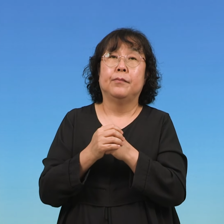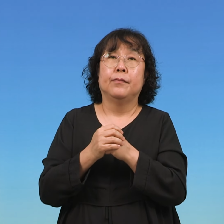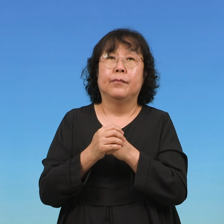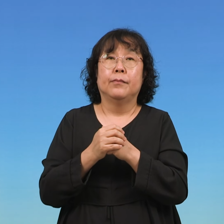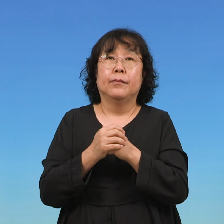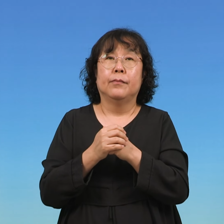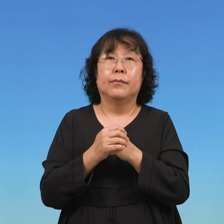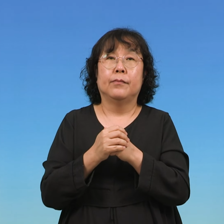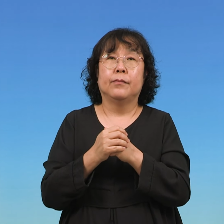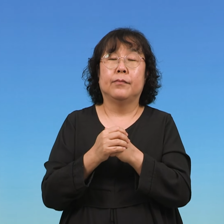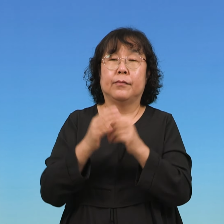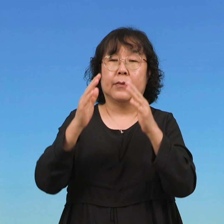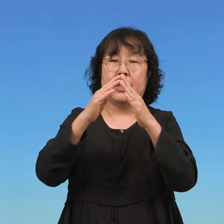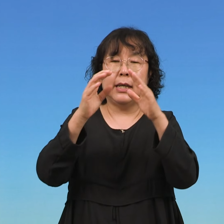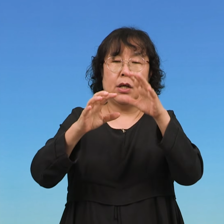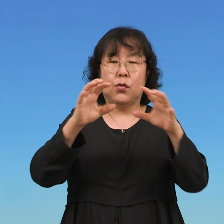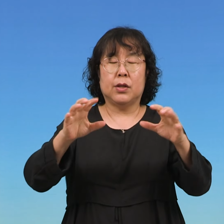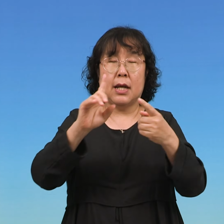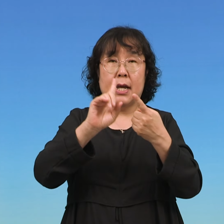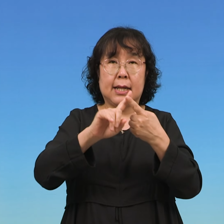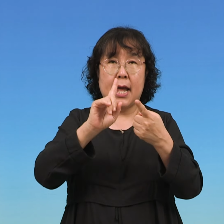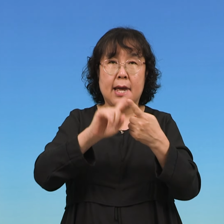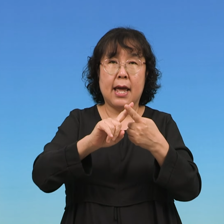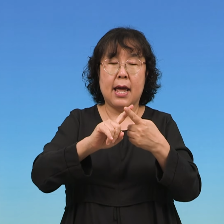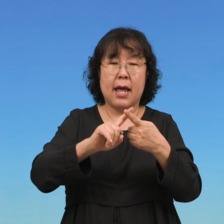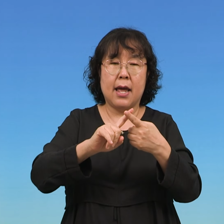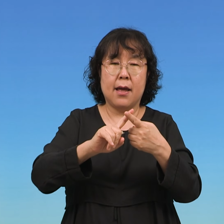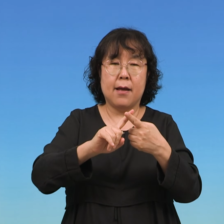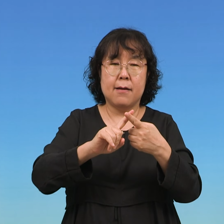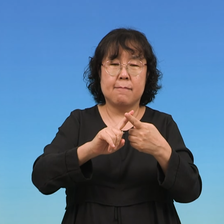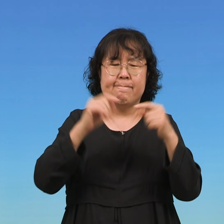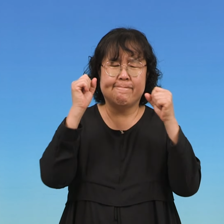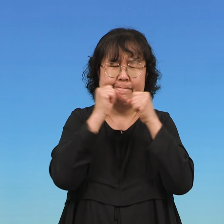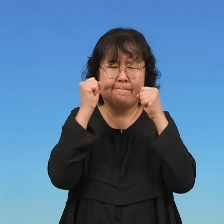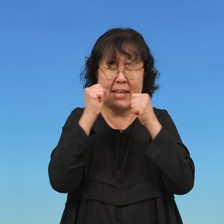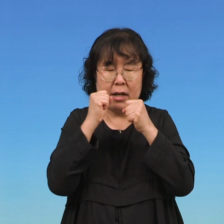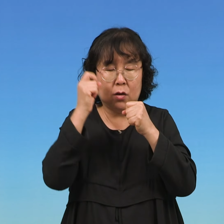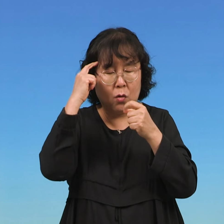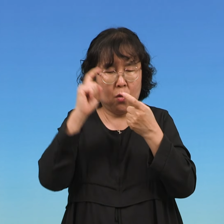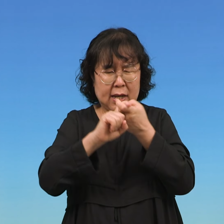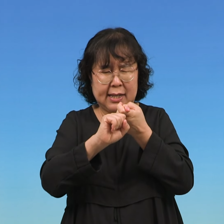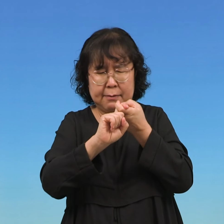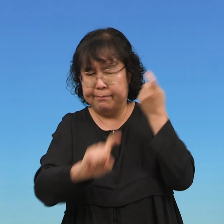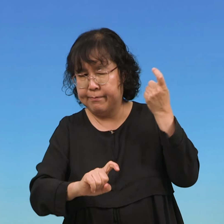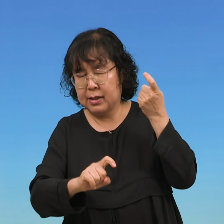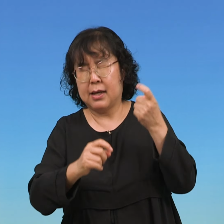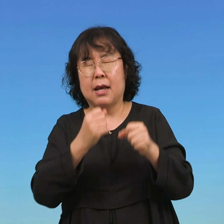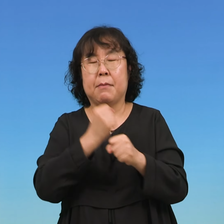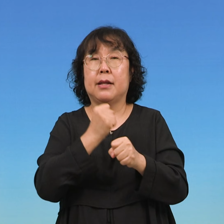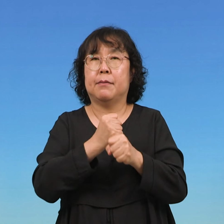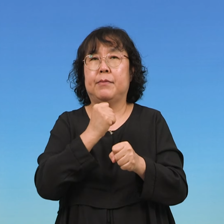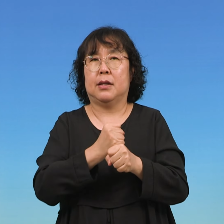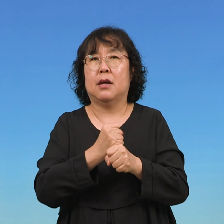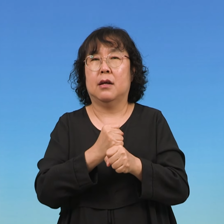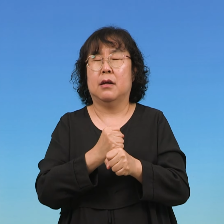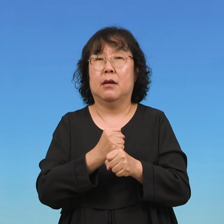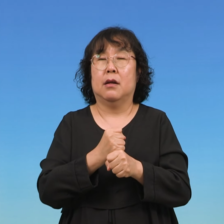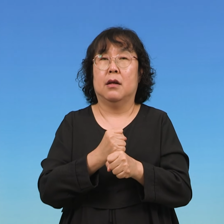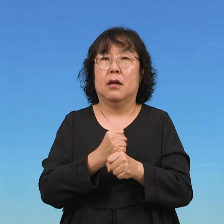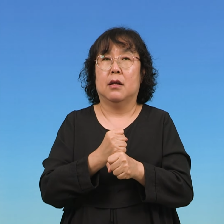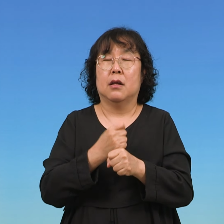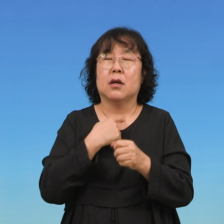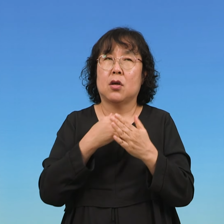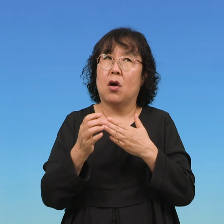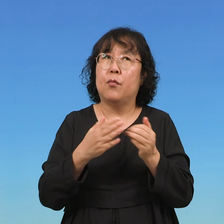탐욕의 특징 중 하나는 이웃에 대해 무정하고 무관심하게 만든다는 거예요 아